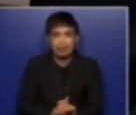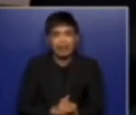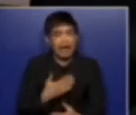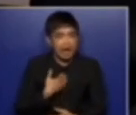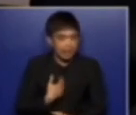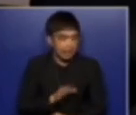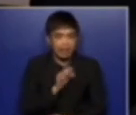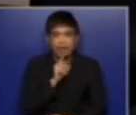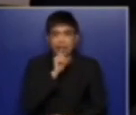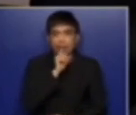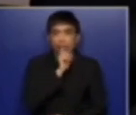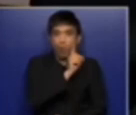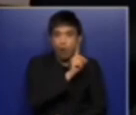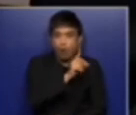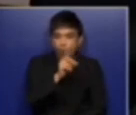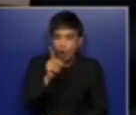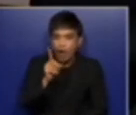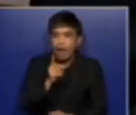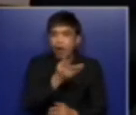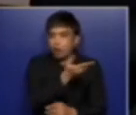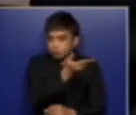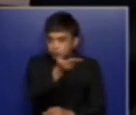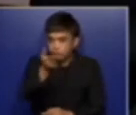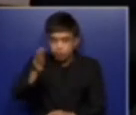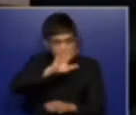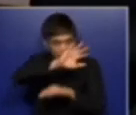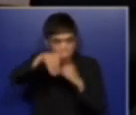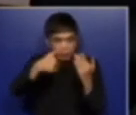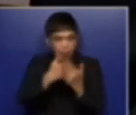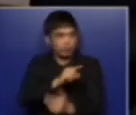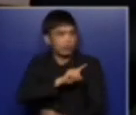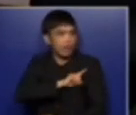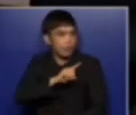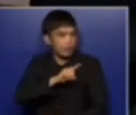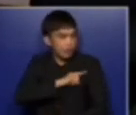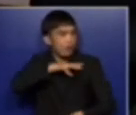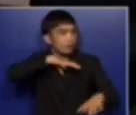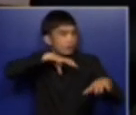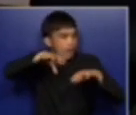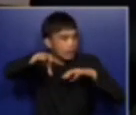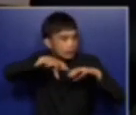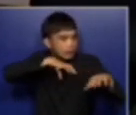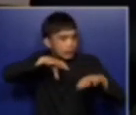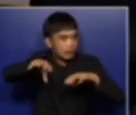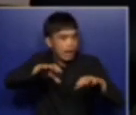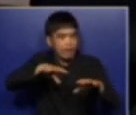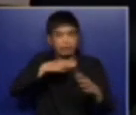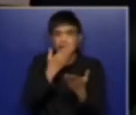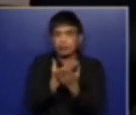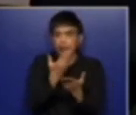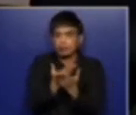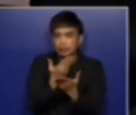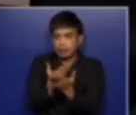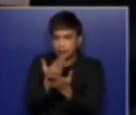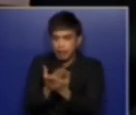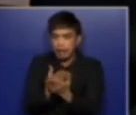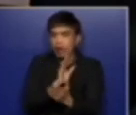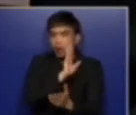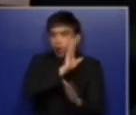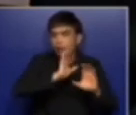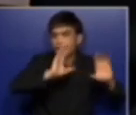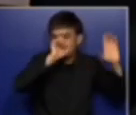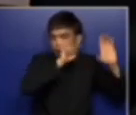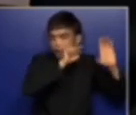คนที่มีหน้าที่บริหารจัดการงบประมาณในรัฐบาลชุด